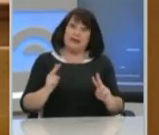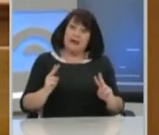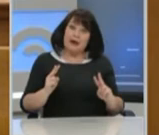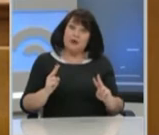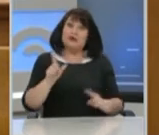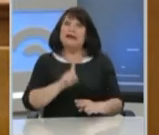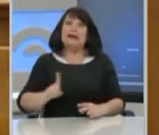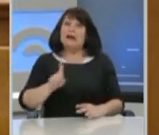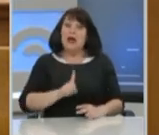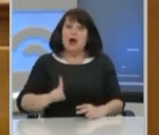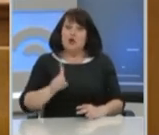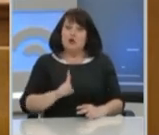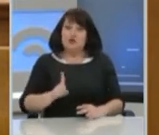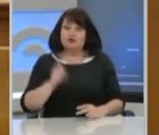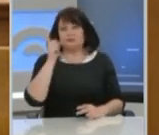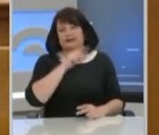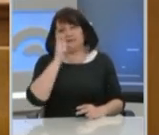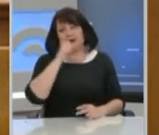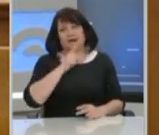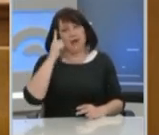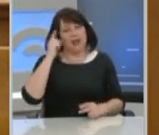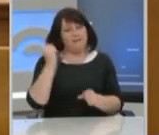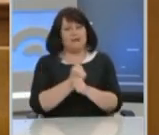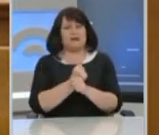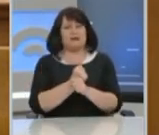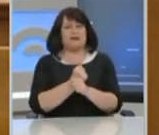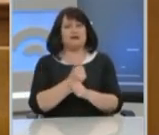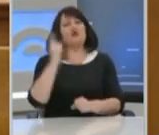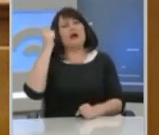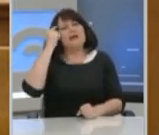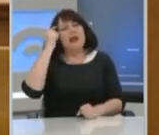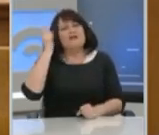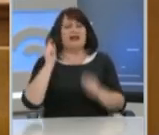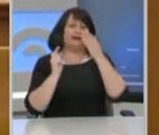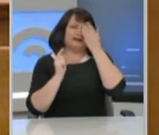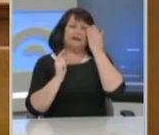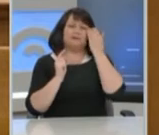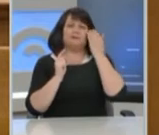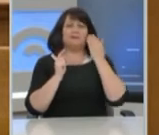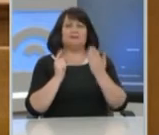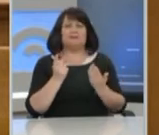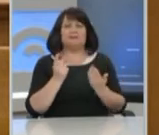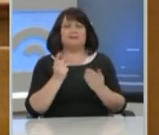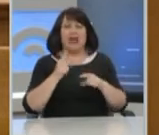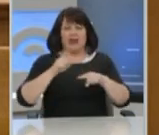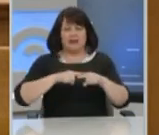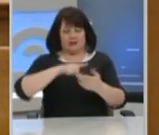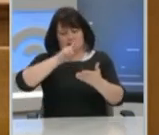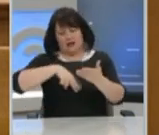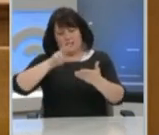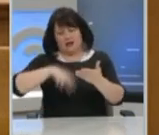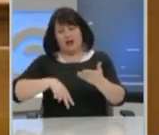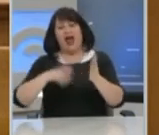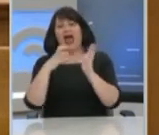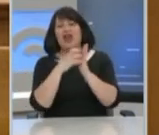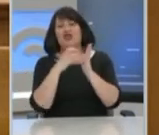κύριος Μητσοτάκης ψεύδεται συνειδητά. Διότι δεν μπορεί να μην καταλαβαίνει ελληνικά να διαβάσει τι λέει το